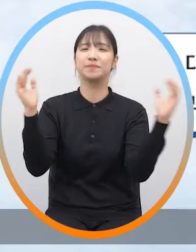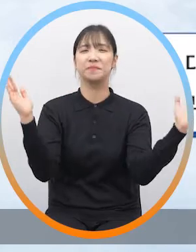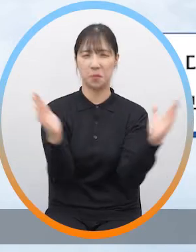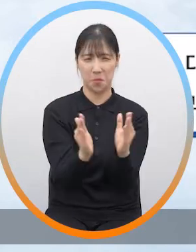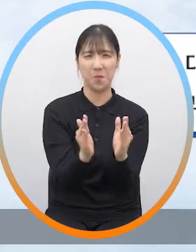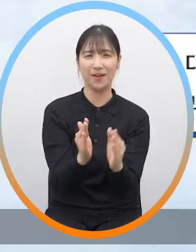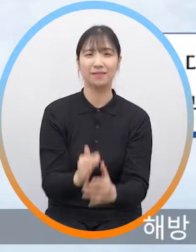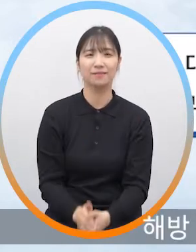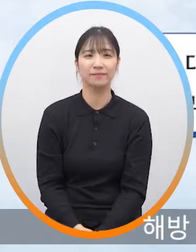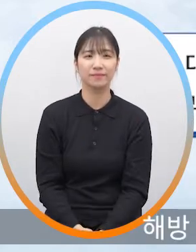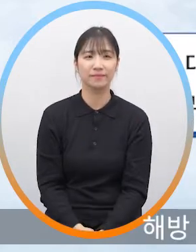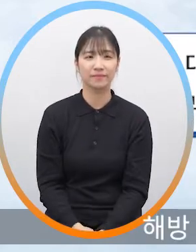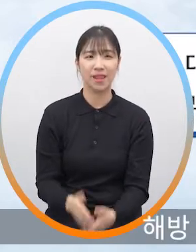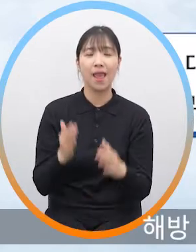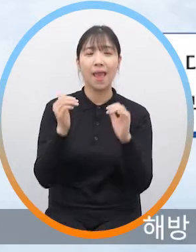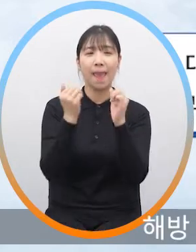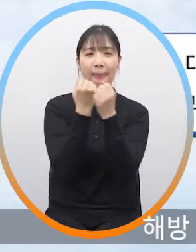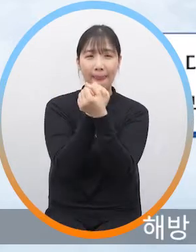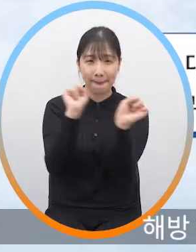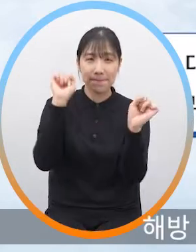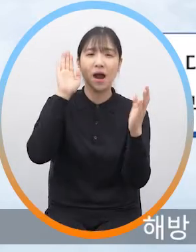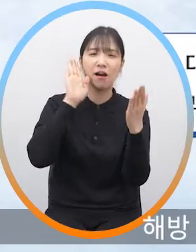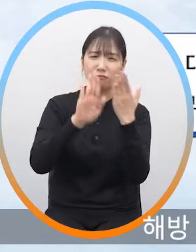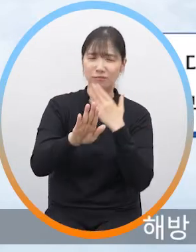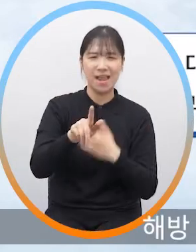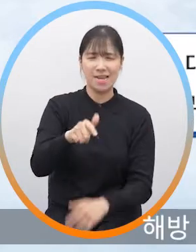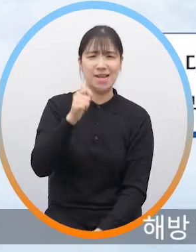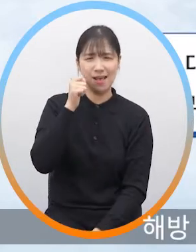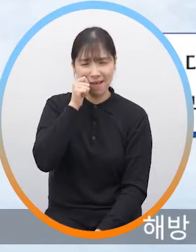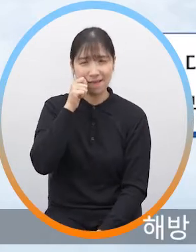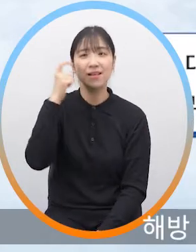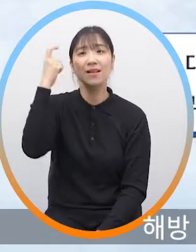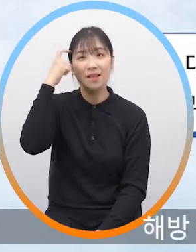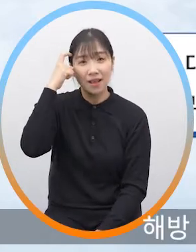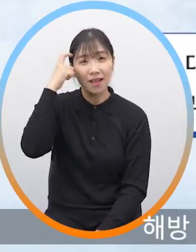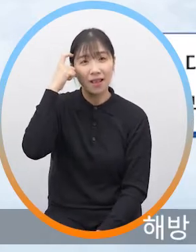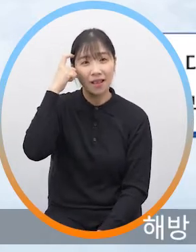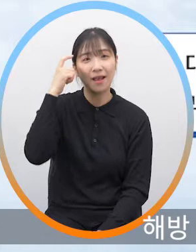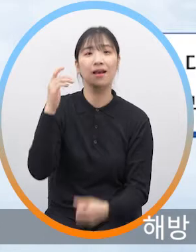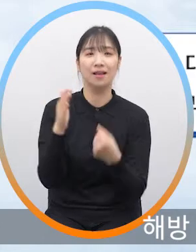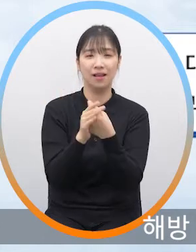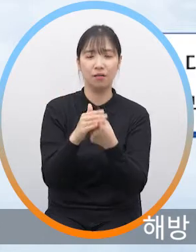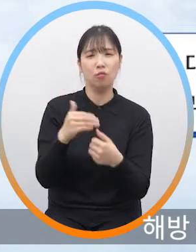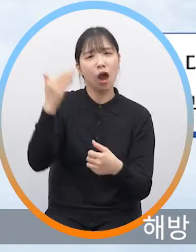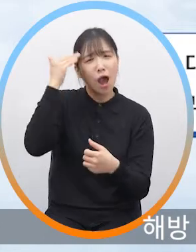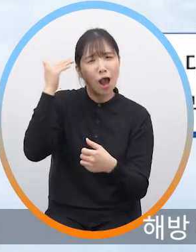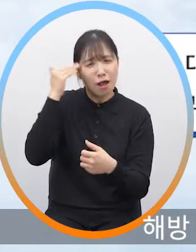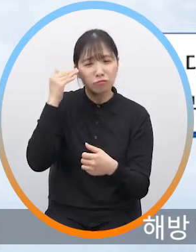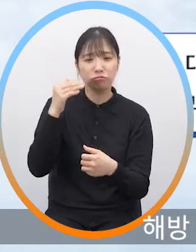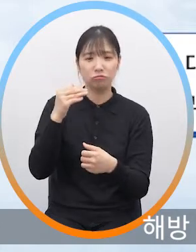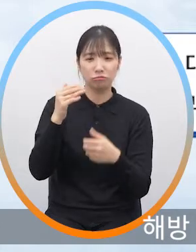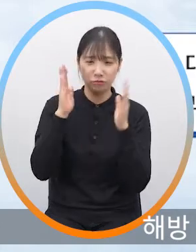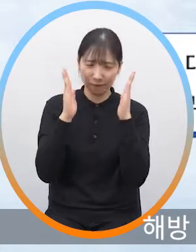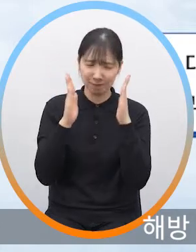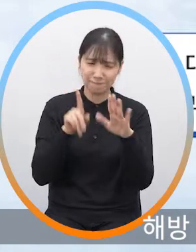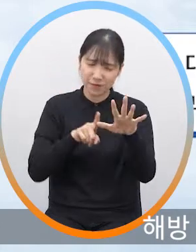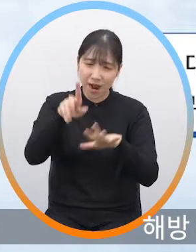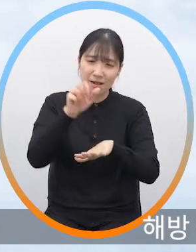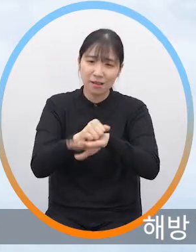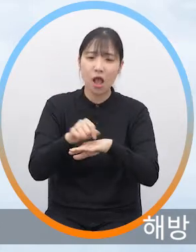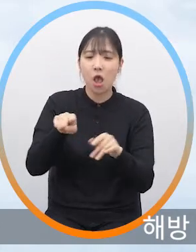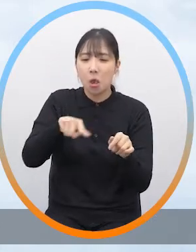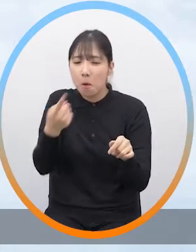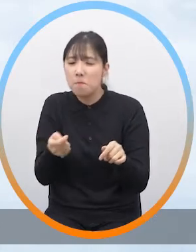작아집니다. 해방 이후에 근데 이러면 안 되겠다 해서 왜 우리나라 유학자들이 볏집에